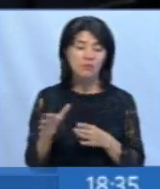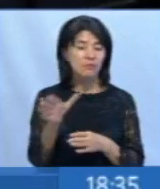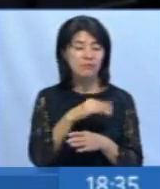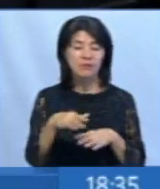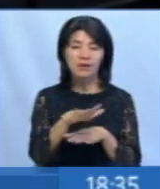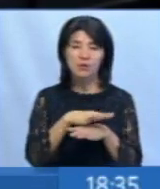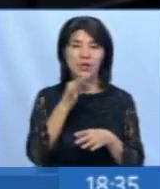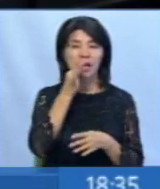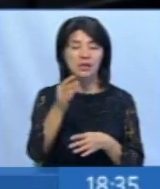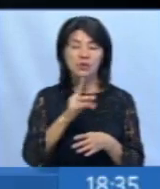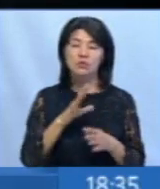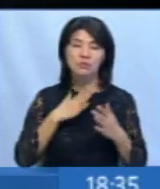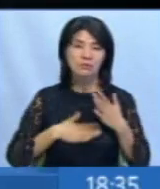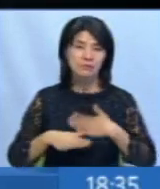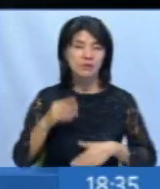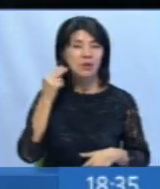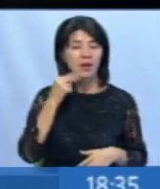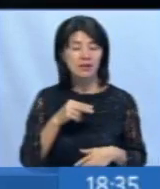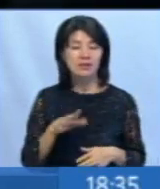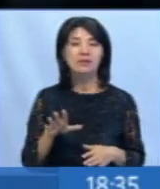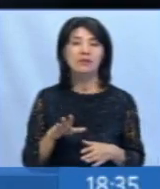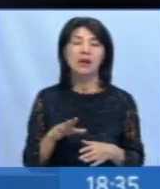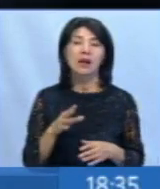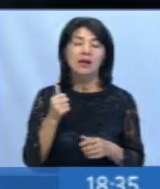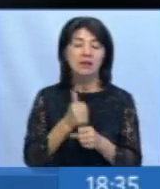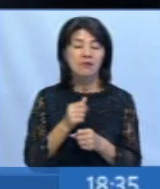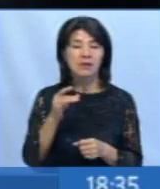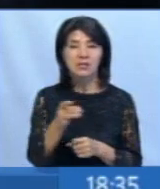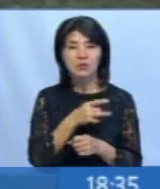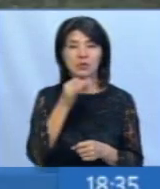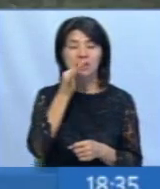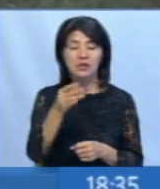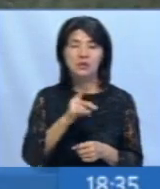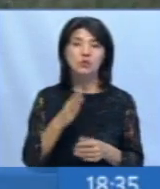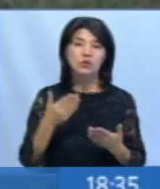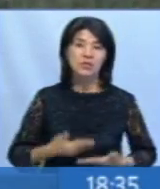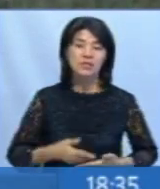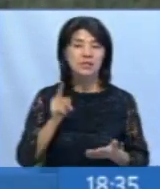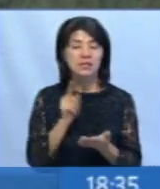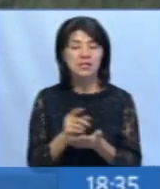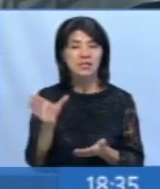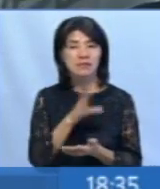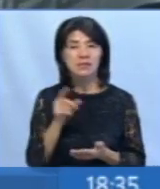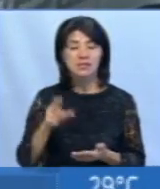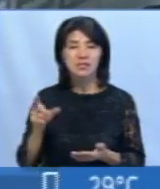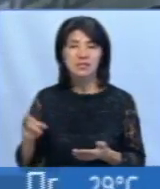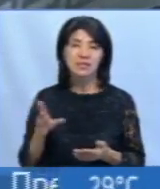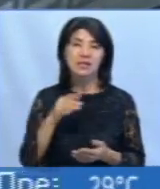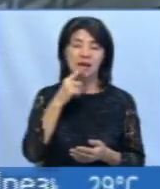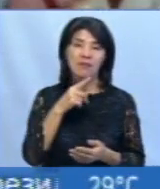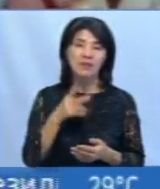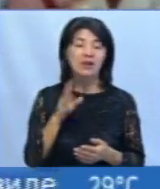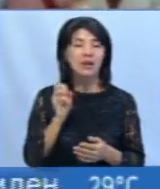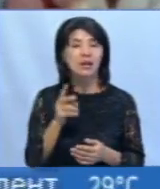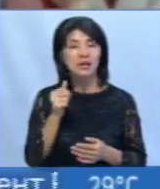ремонта. Глава региона напомнил, что именно жители должны давать оценку работе строителей и госорганов. Аким области побывал и в местном цеху по производству колбасных изделий КХ